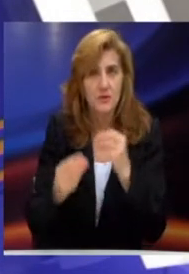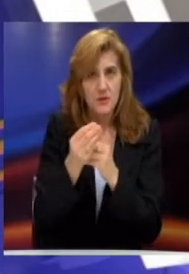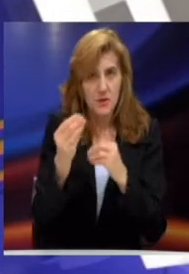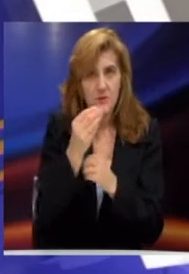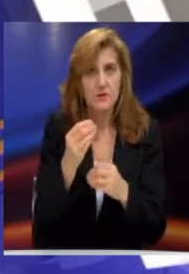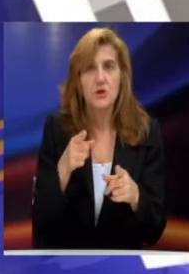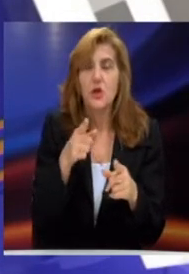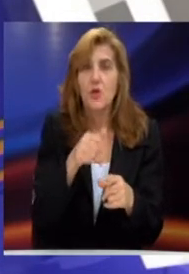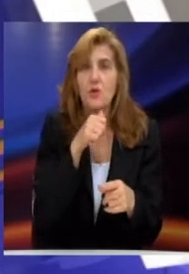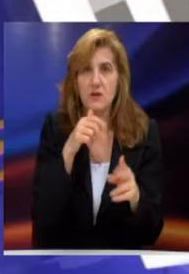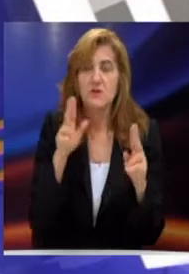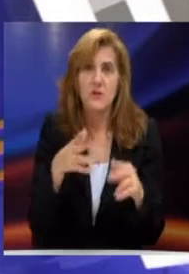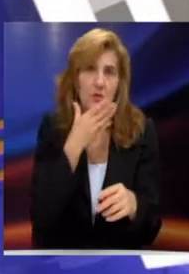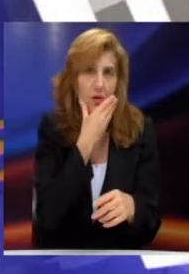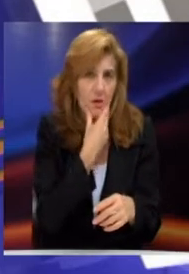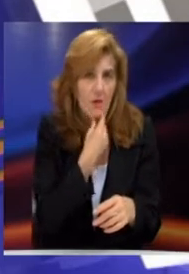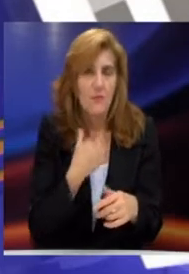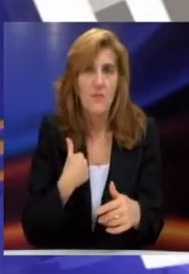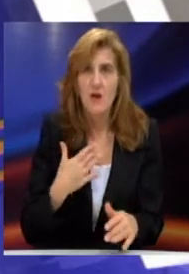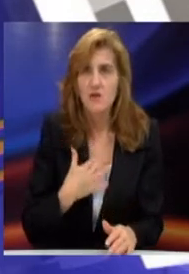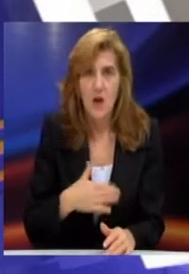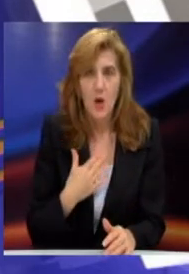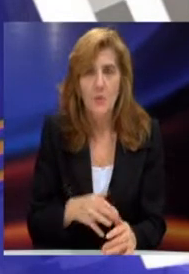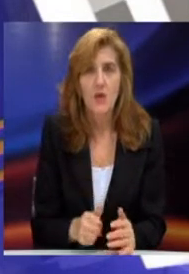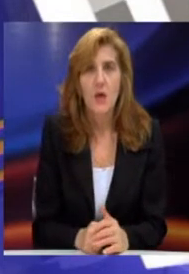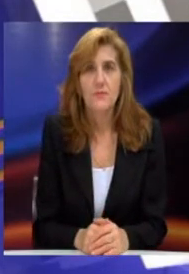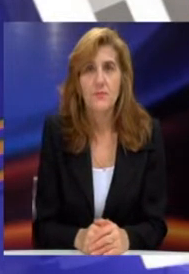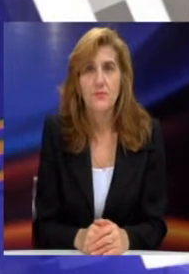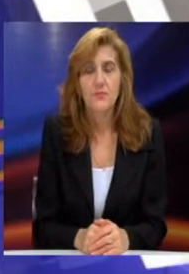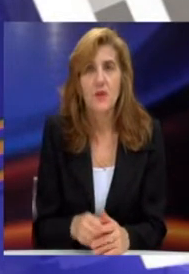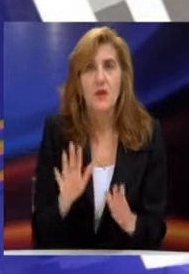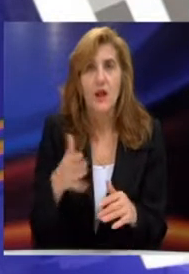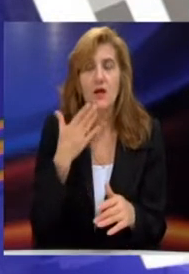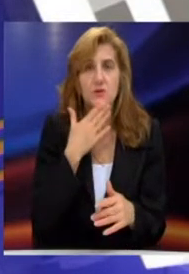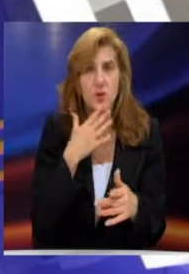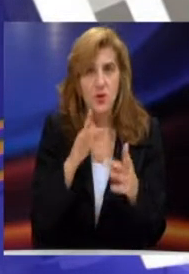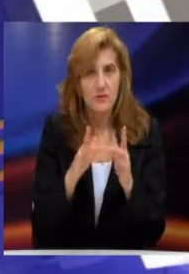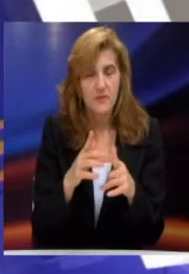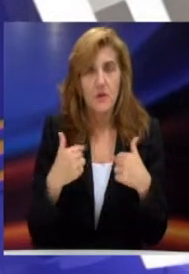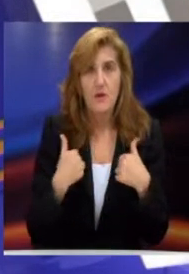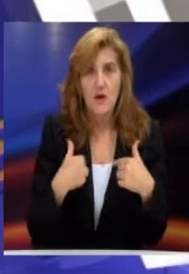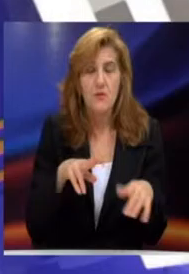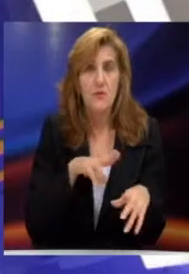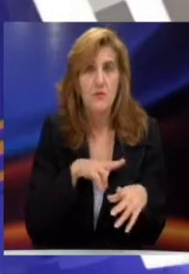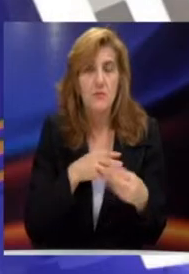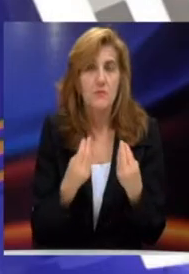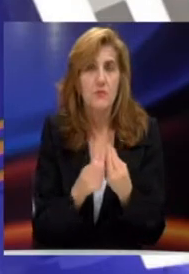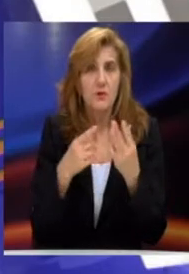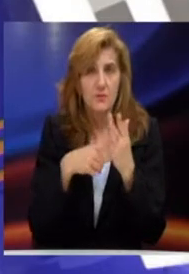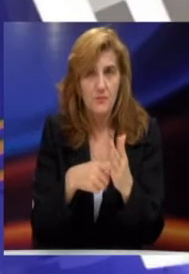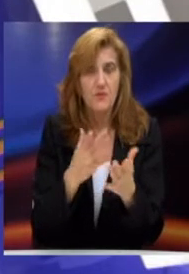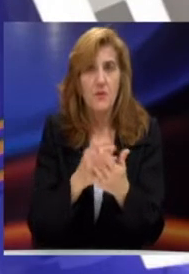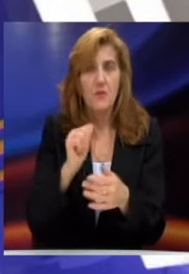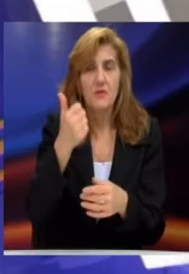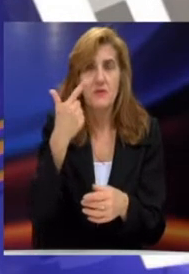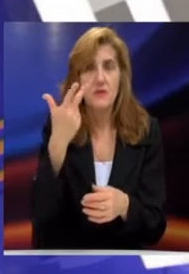više. I to je stvarno baš lepo i drago nam je jako zbog toga. Na školskom takmičenju Ja imam talenat dodeljene su nagrade